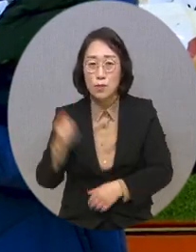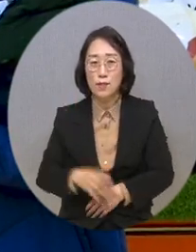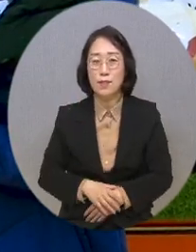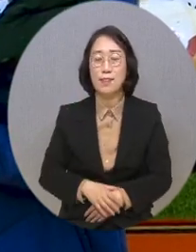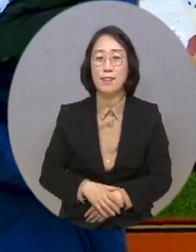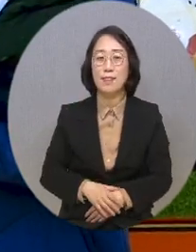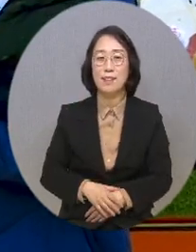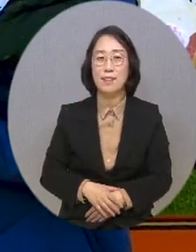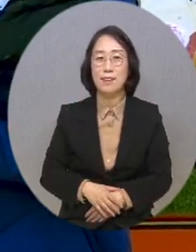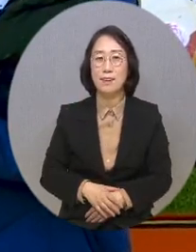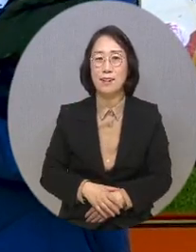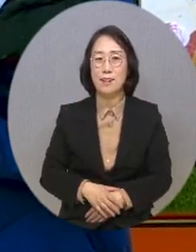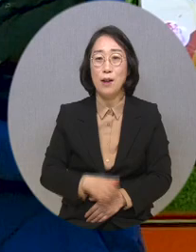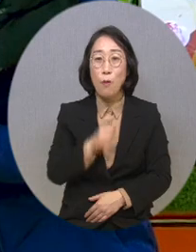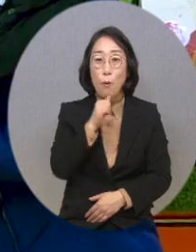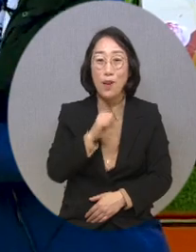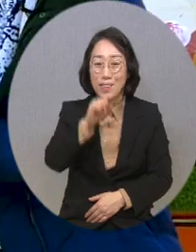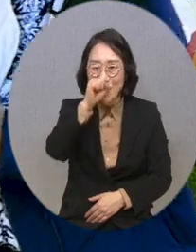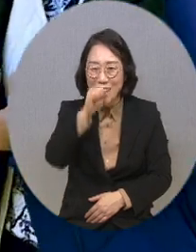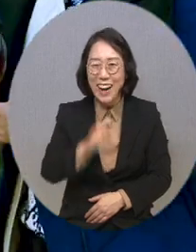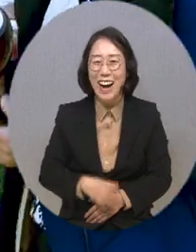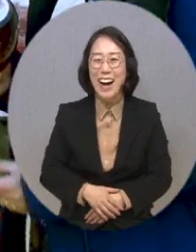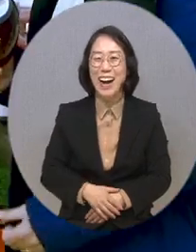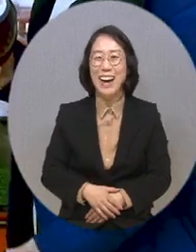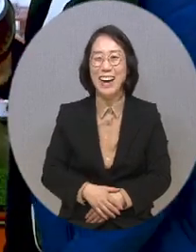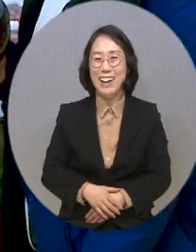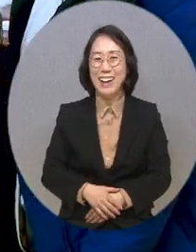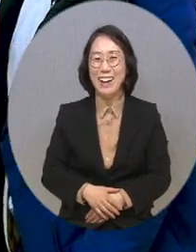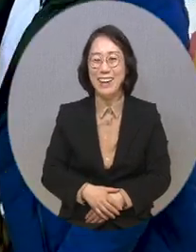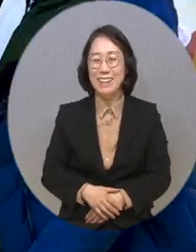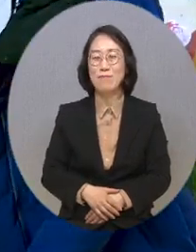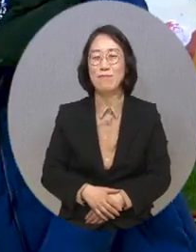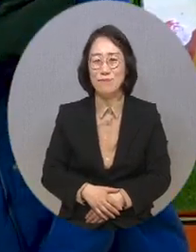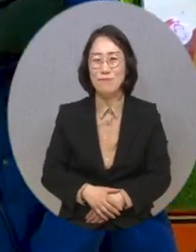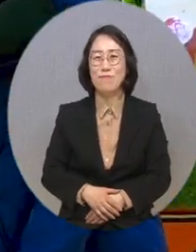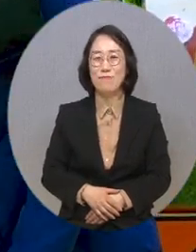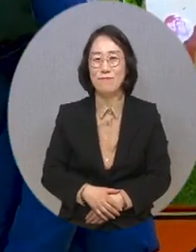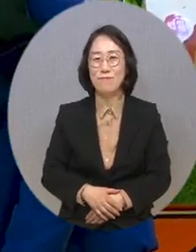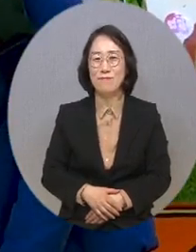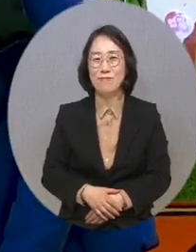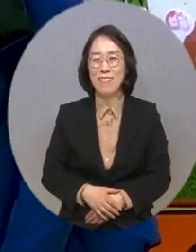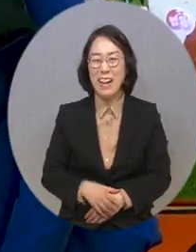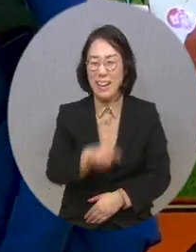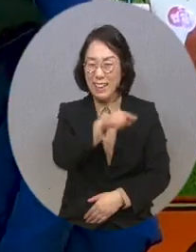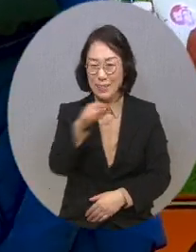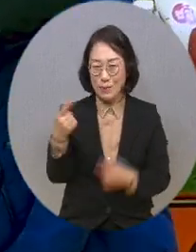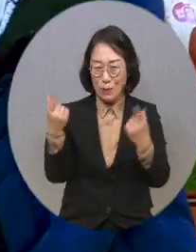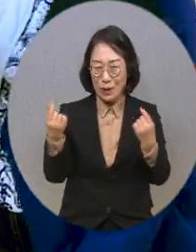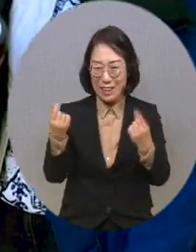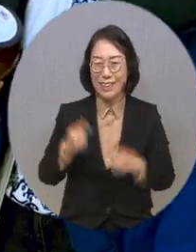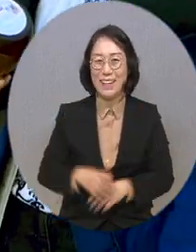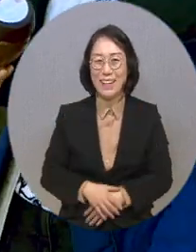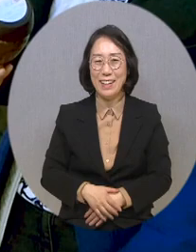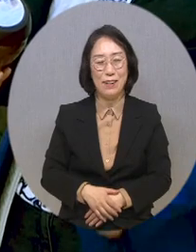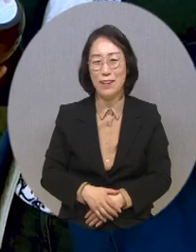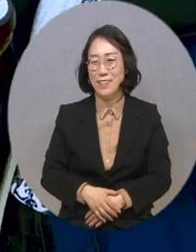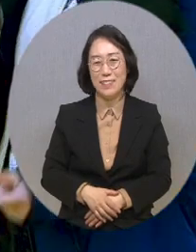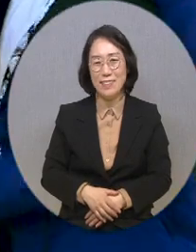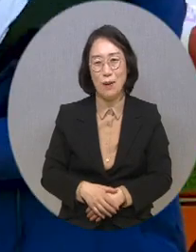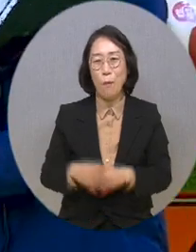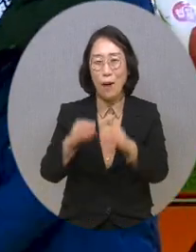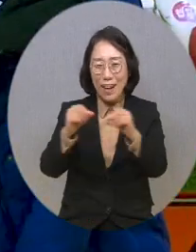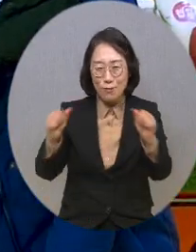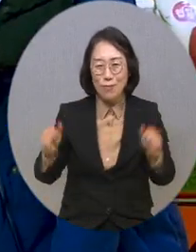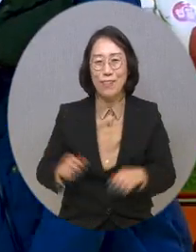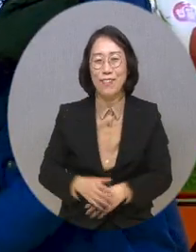어이구, 질문이 세다. 콩이었습니다. 콩이 좋아요. 언니 피장 파장이네. 오늘 콩가루요. 큰일 났어.